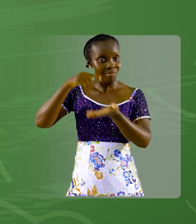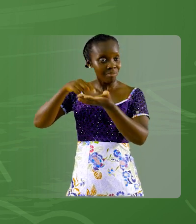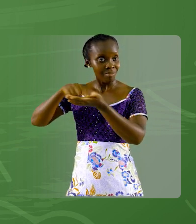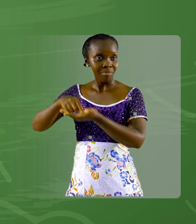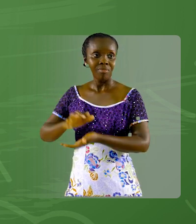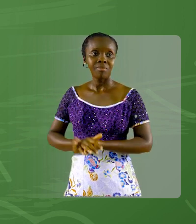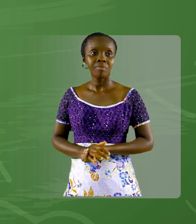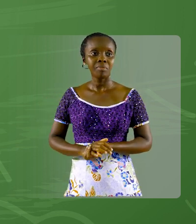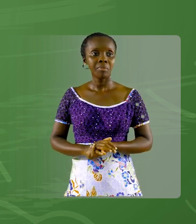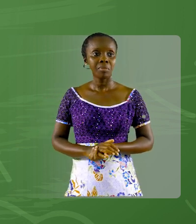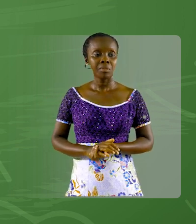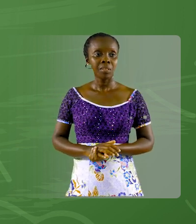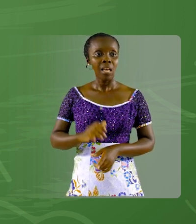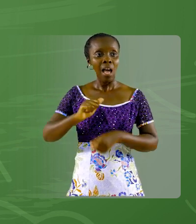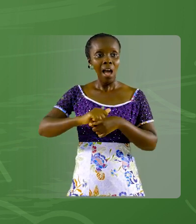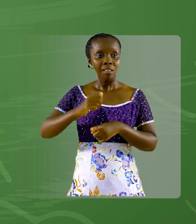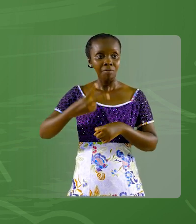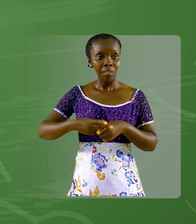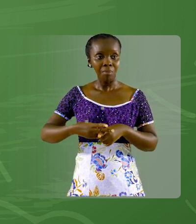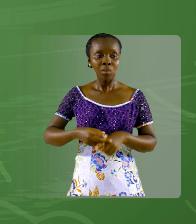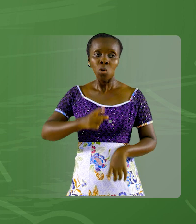avons l'adverbe « certes ».